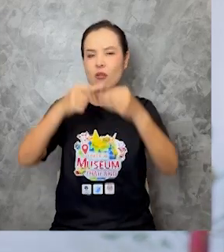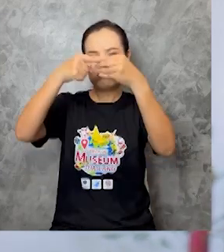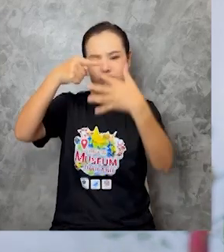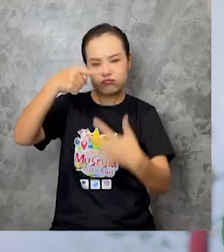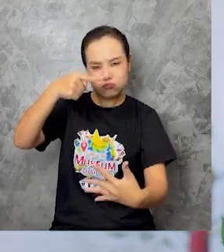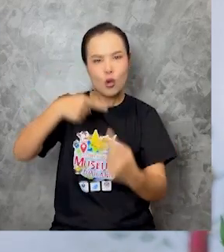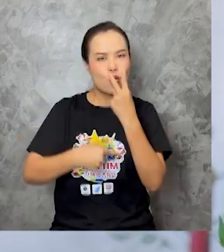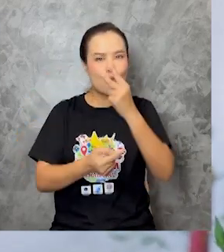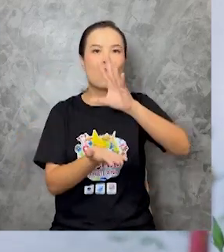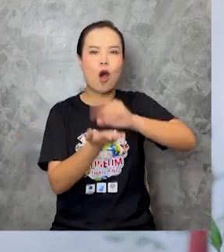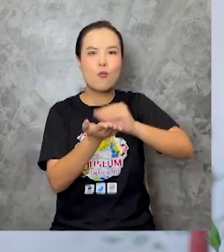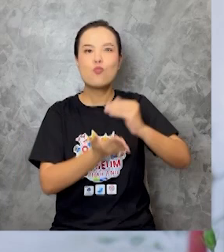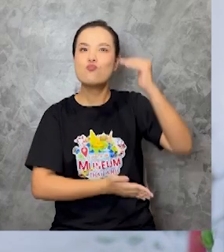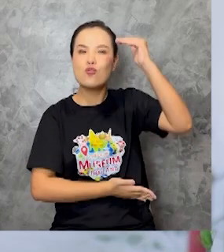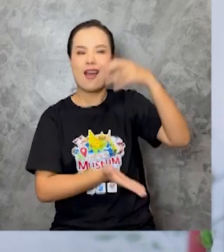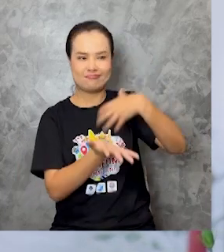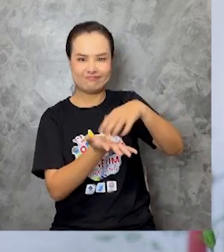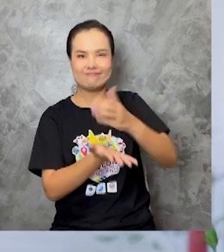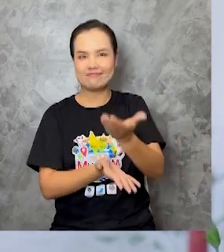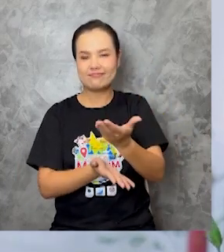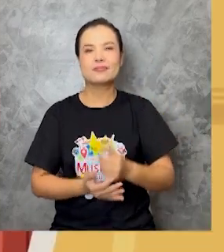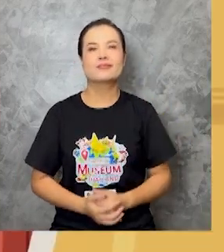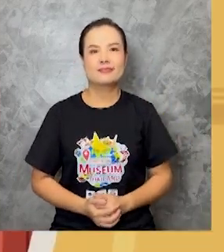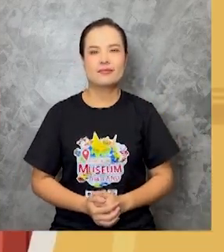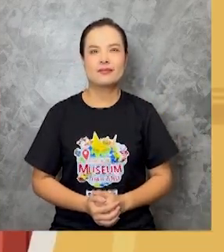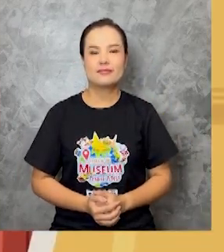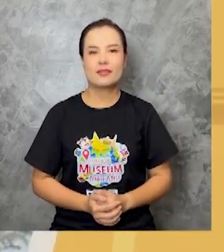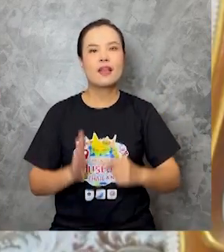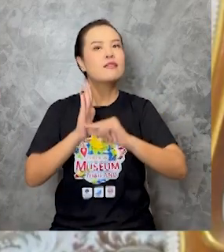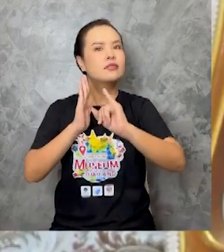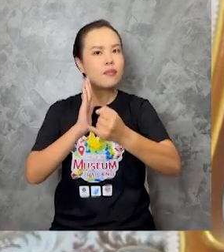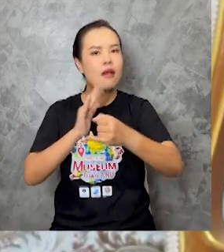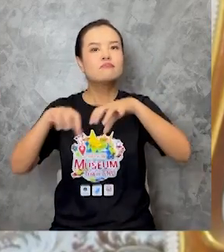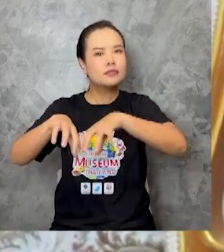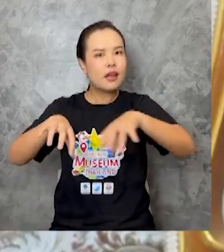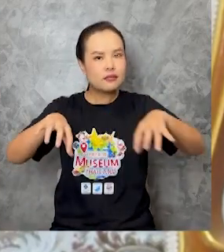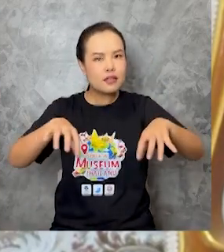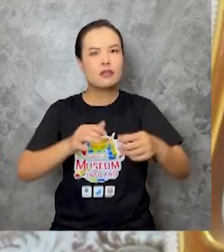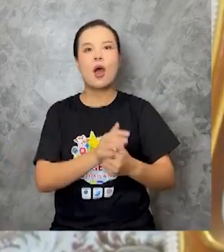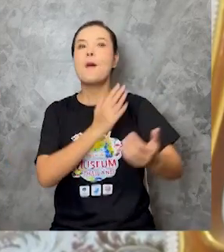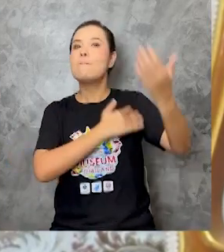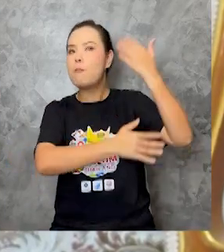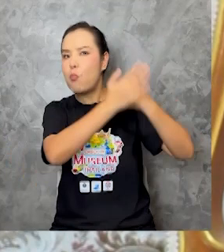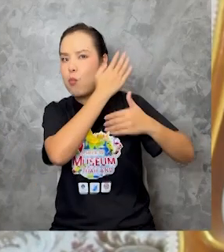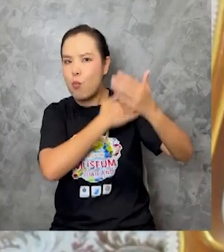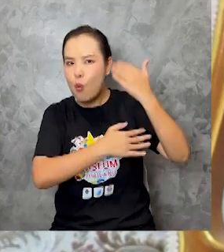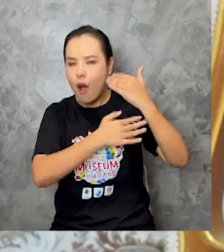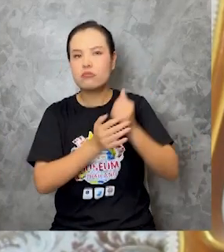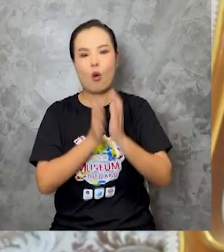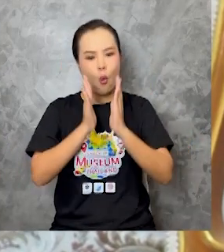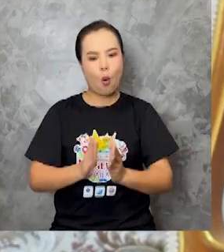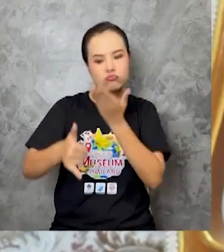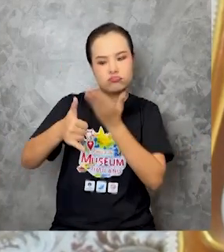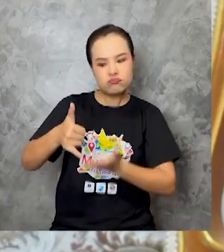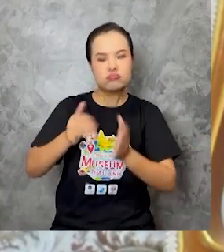ายฉะนั้นเนี่ยเราไปฟังข้อมูลจากผู้ใหญ่กันเลยดีกว่าค่ะ จันทบุรีไม่ว่าเรื่องสถานที่เรื่องความเป็นไปเป็นมาเรื่อง